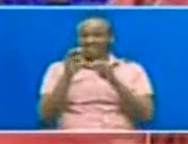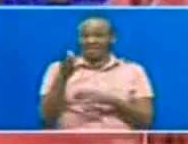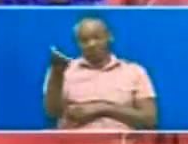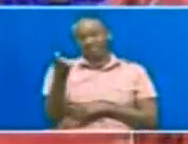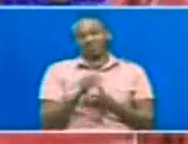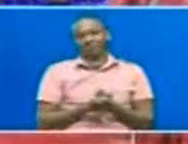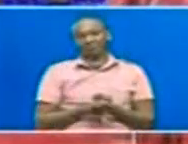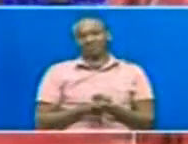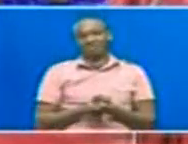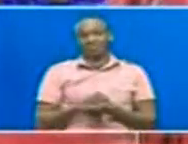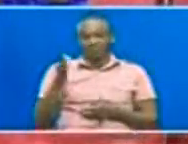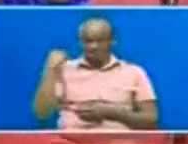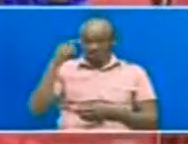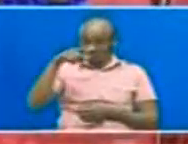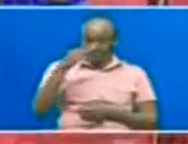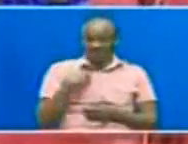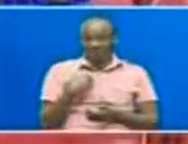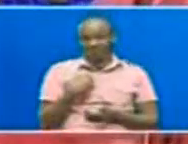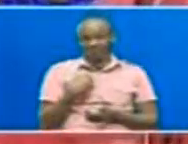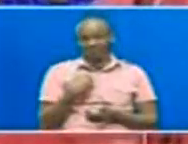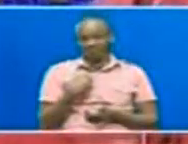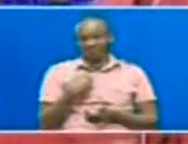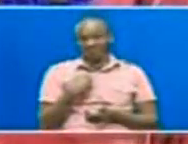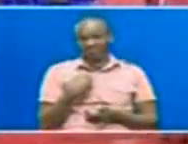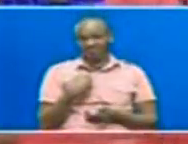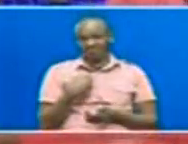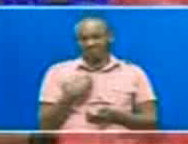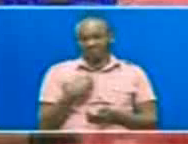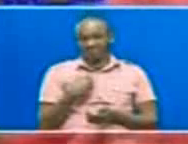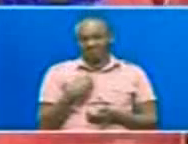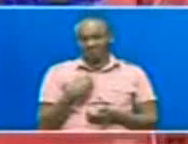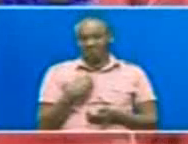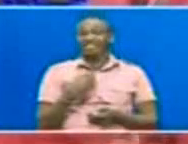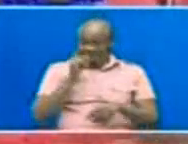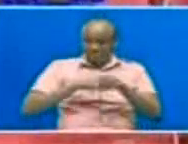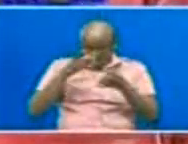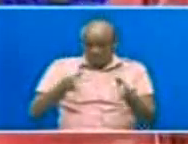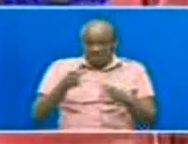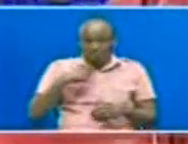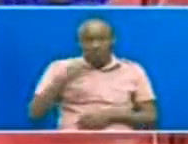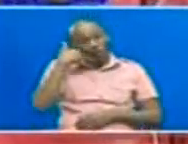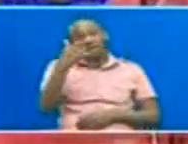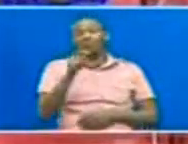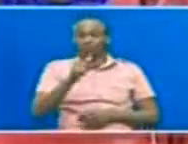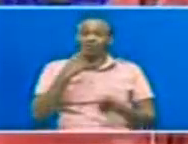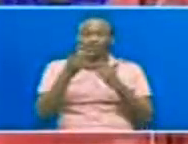Abbas. When they were playing for national team, I was with them. Hata saa hizi, nikitaka kumpigia, nitampata kwa simu.